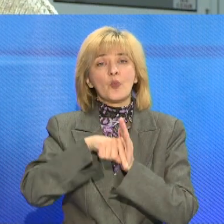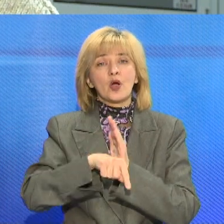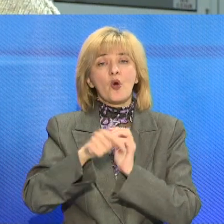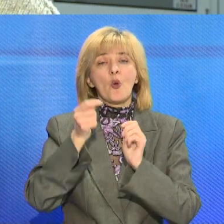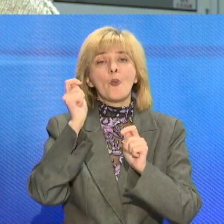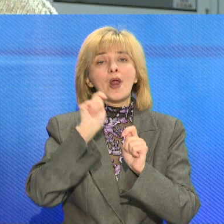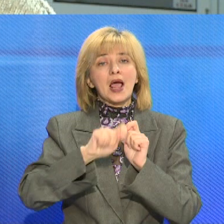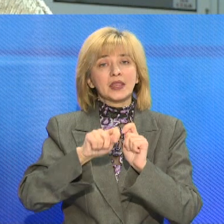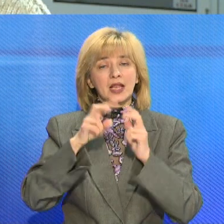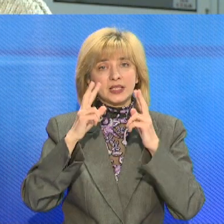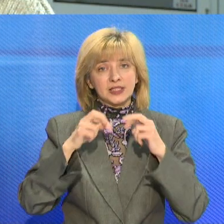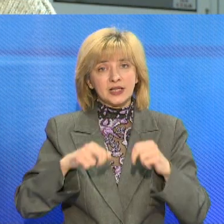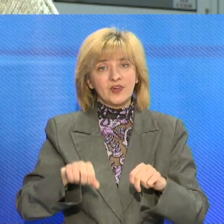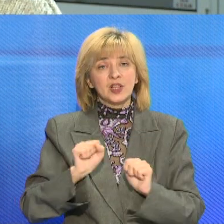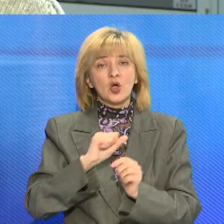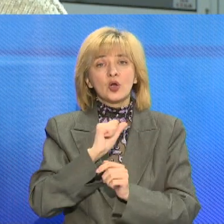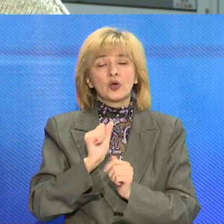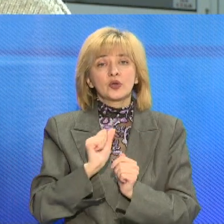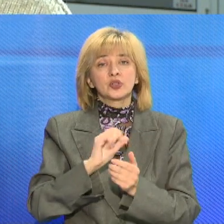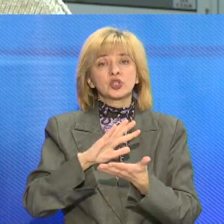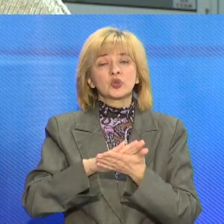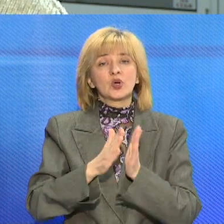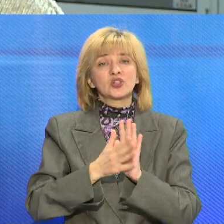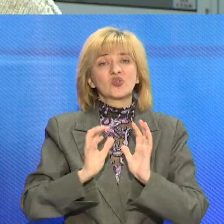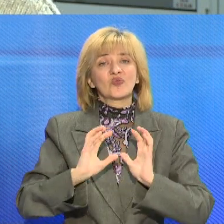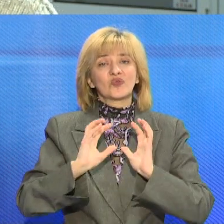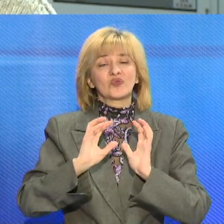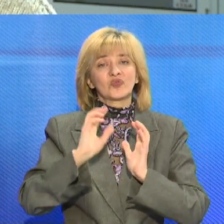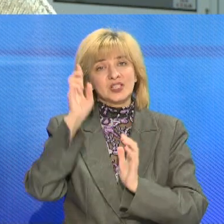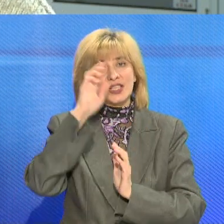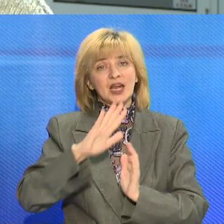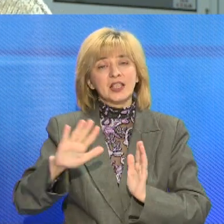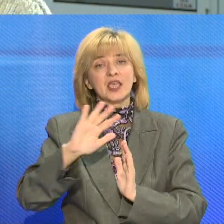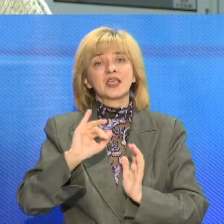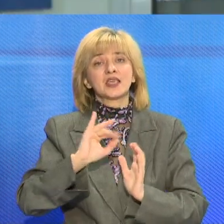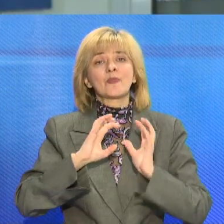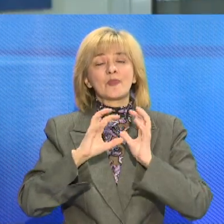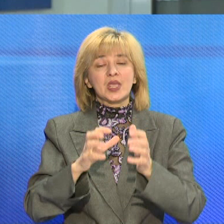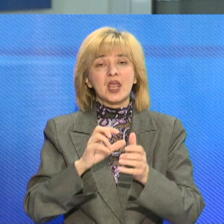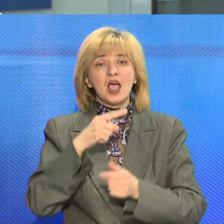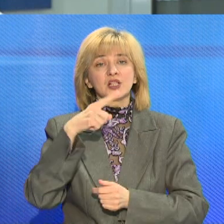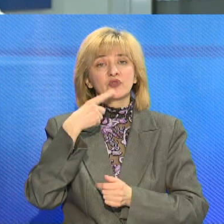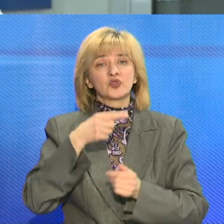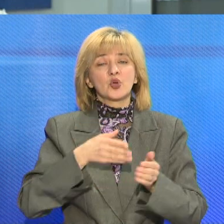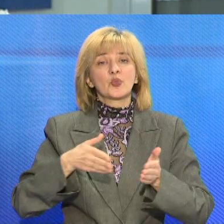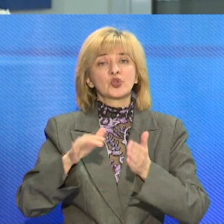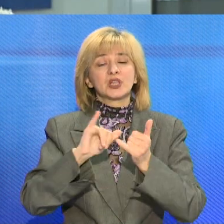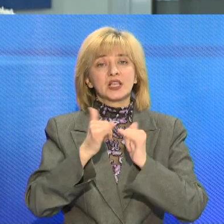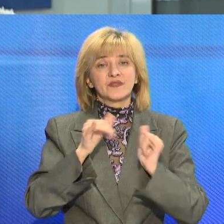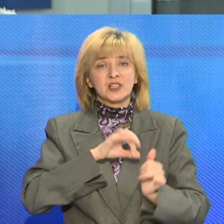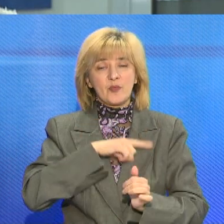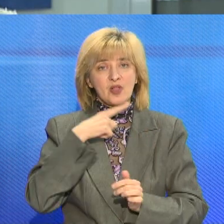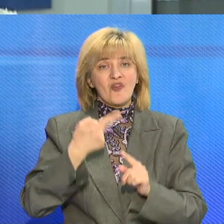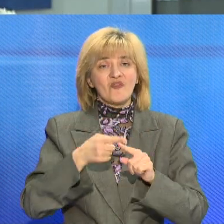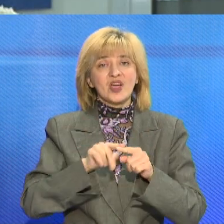ситуацию в стране и в мире, озвучил пути развития Беларуси. В этом послании, вот то, что президент нам